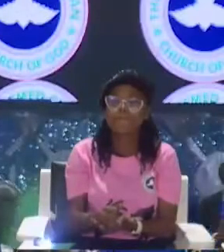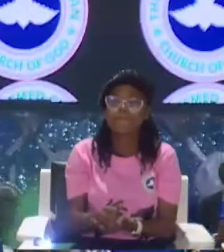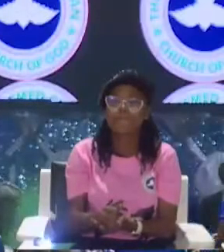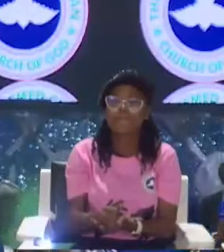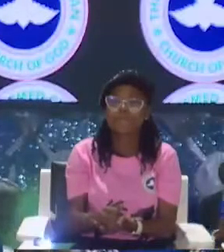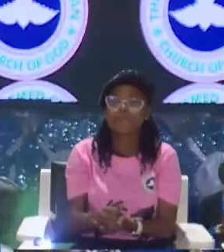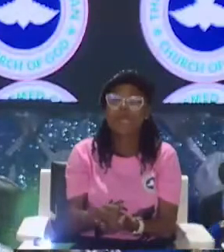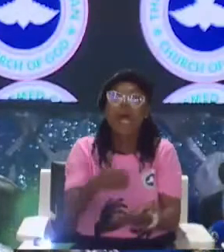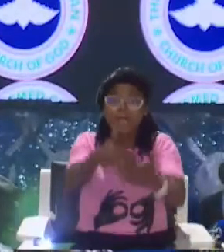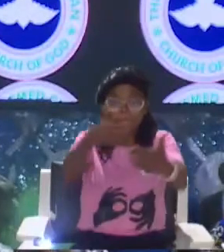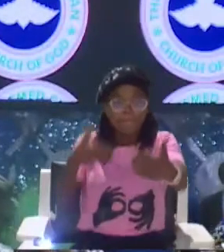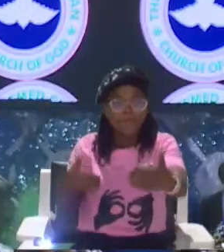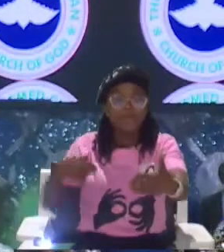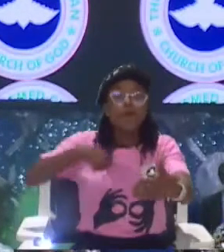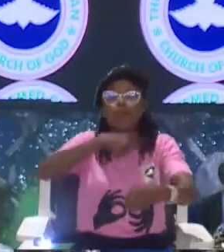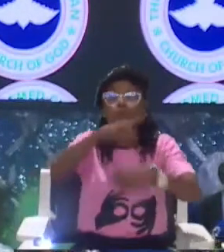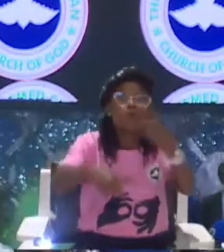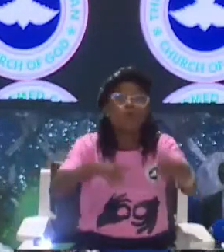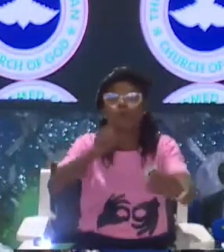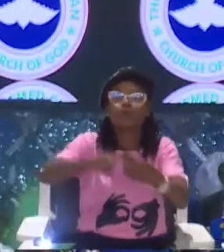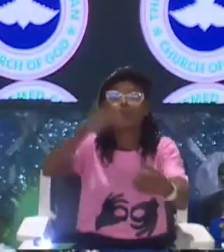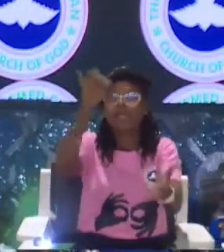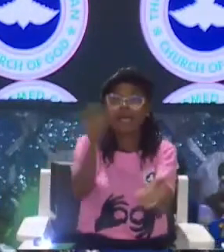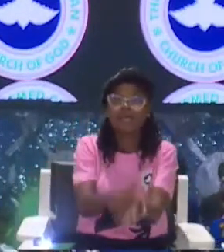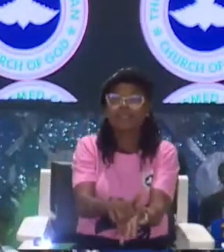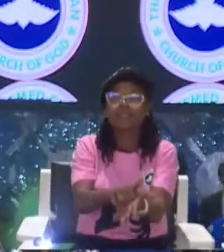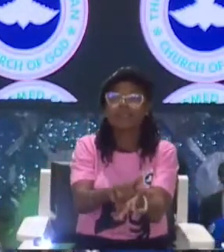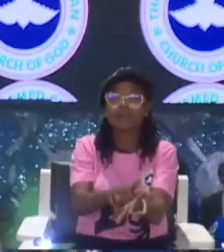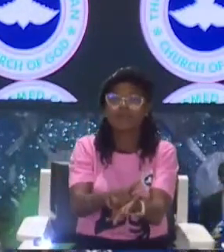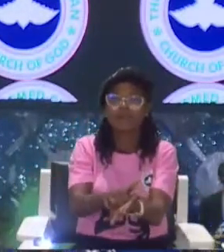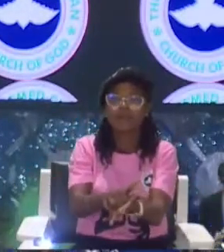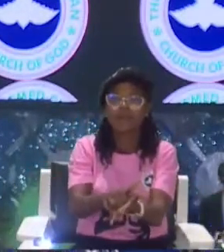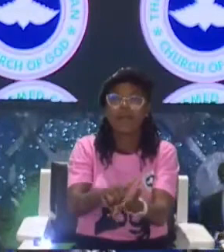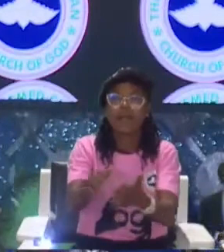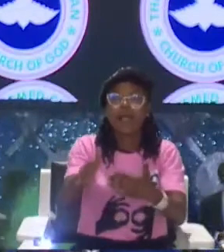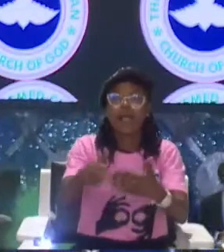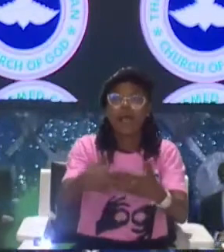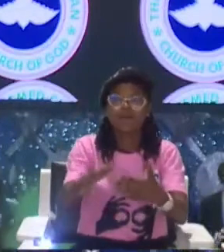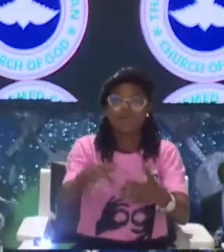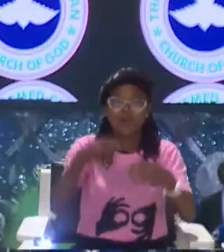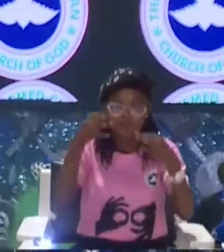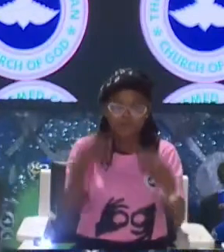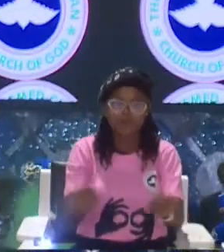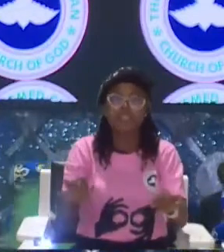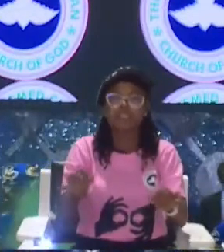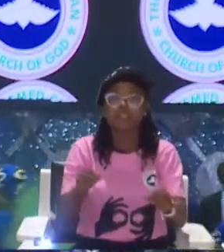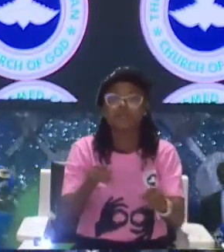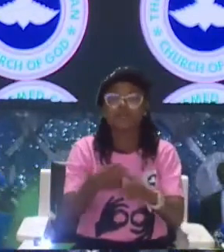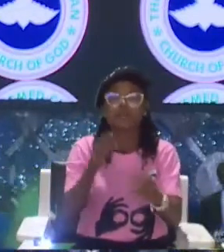But before we do that, ṣùgbọ́n ká tó ṣe bẹ́ẹ̀ yẹn, because after we've done that,